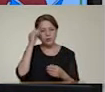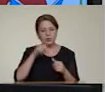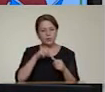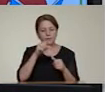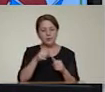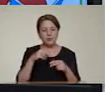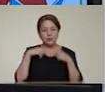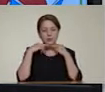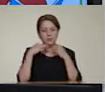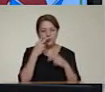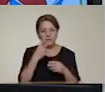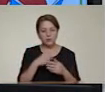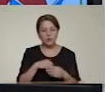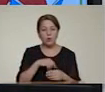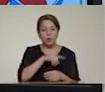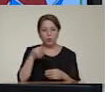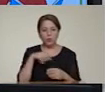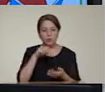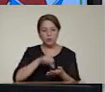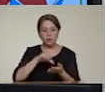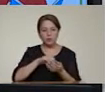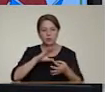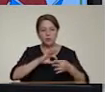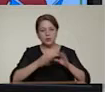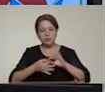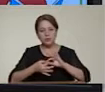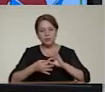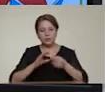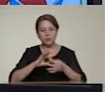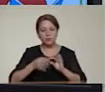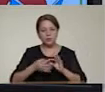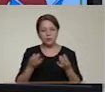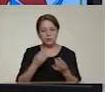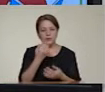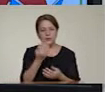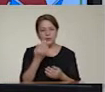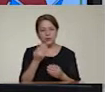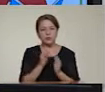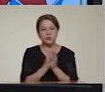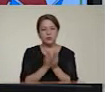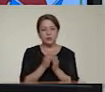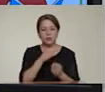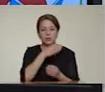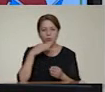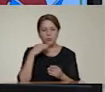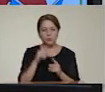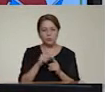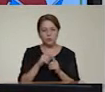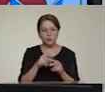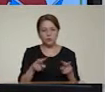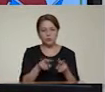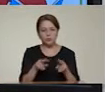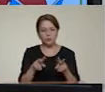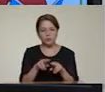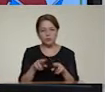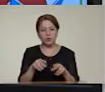farqqa e'tibor bering va ular ishtirokida gaplar tuzing. Sizge dersligingizde bir qancha sözler juftlik